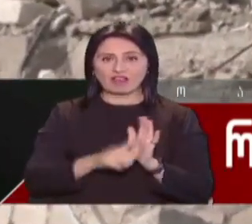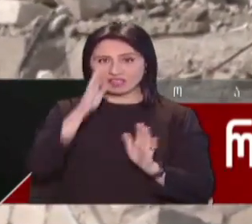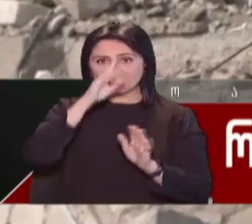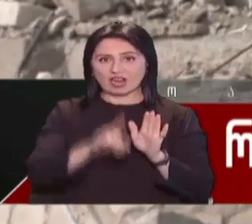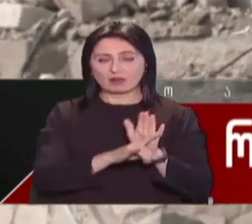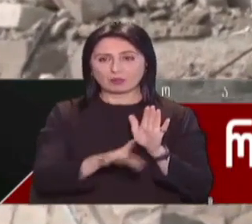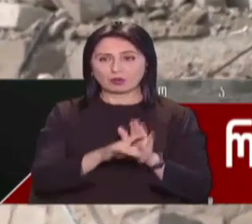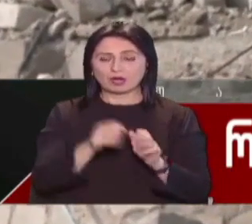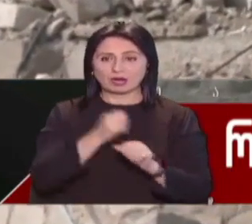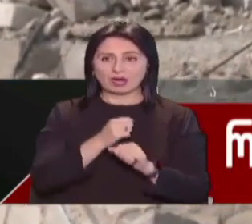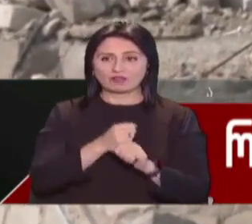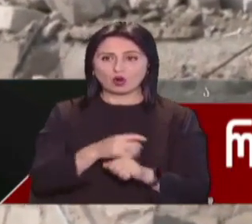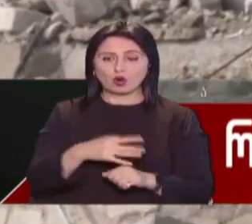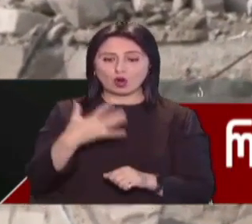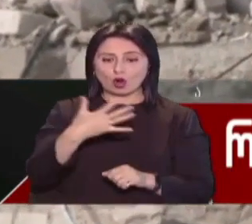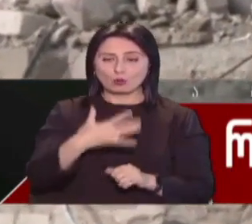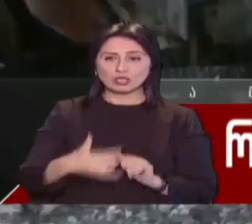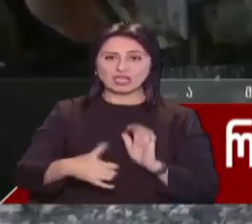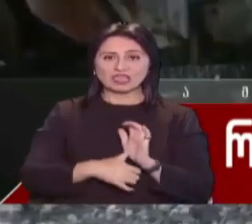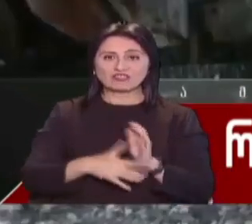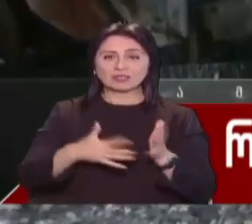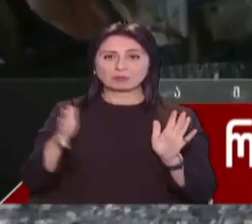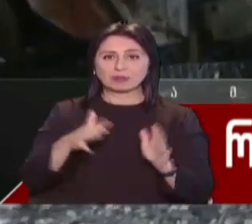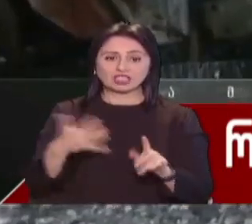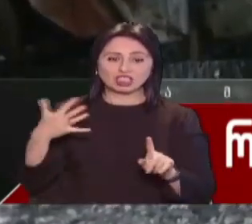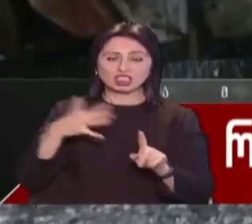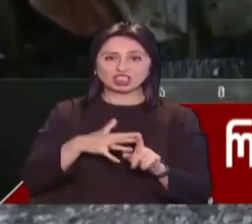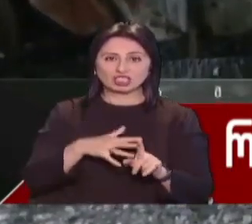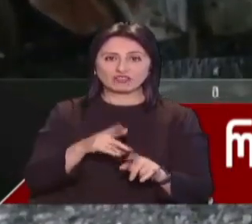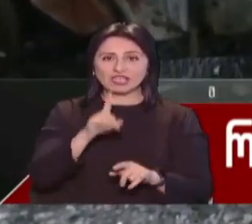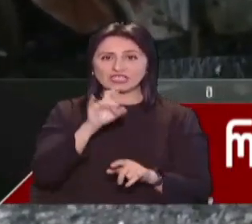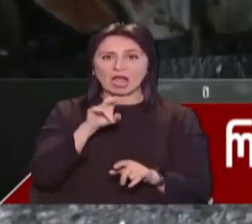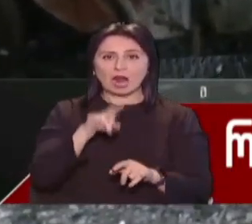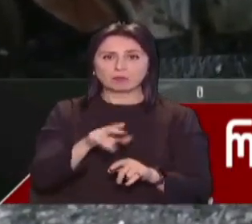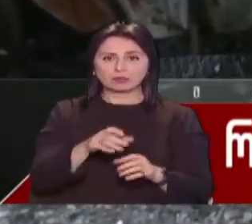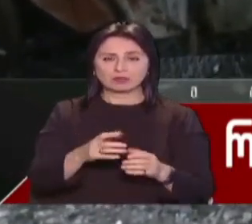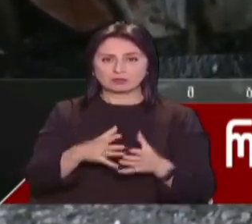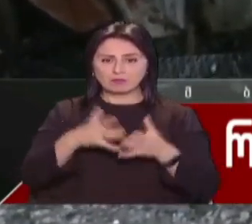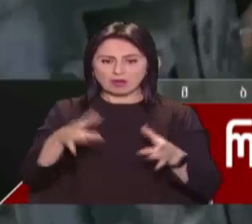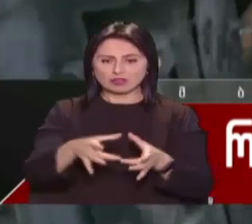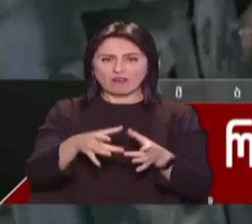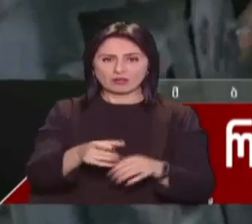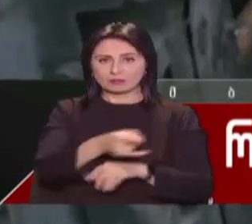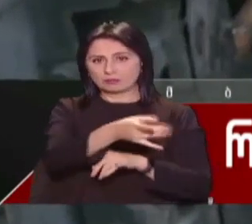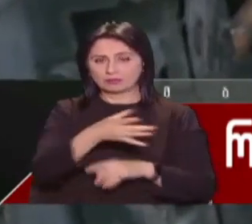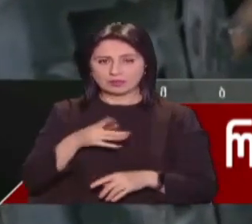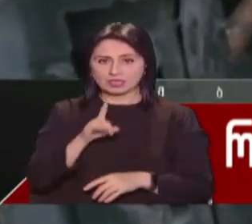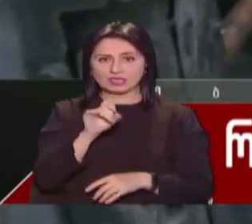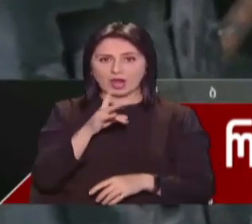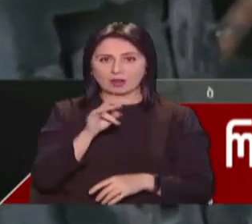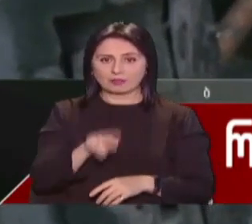საჰაერო დარტყმა ასევე 56-ზე მეტი შეტევა ზალპური ცეცხლის რეაქტიული სისტემების გამოყენებით